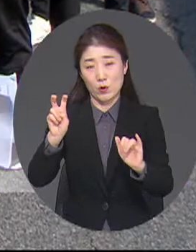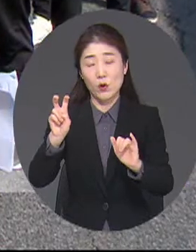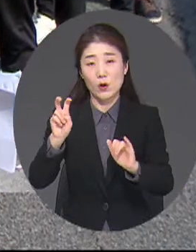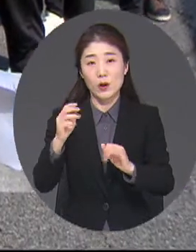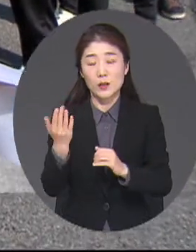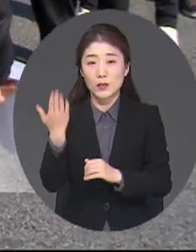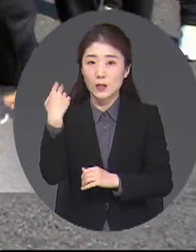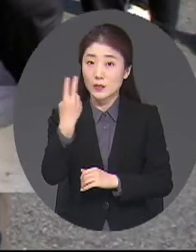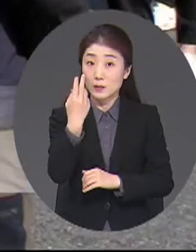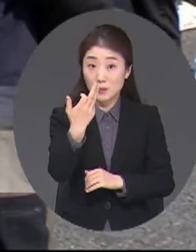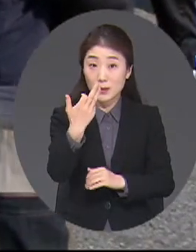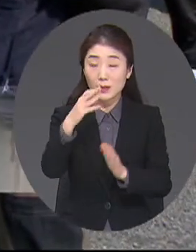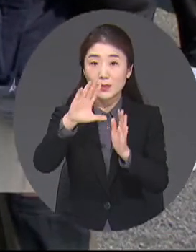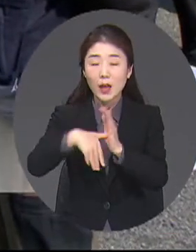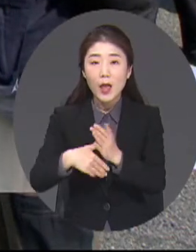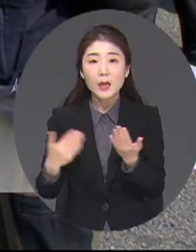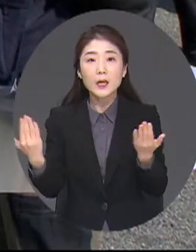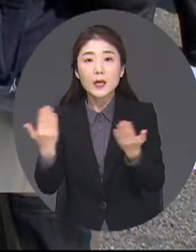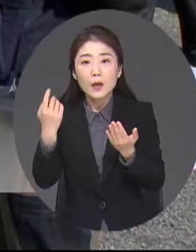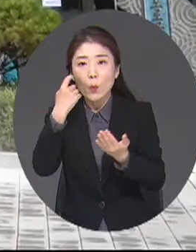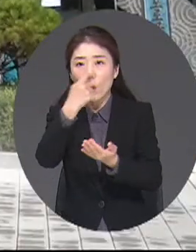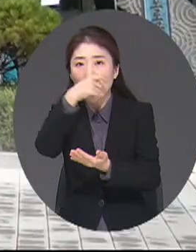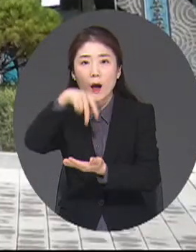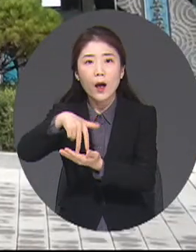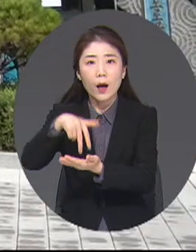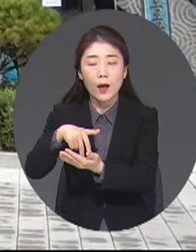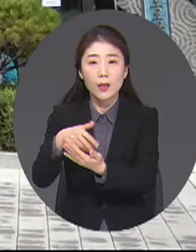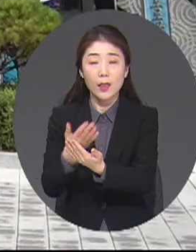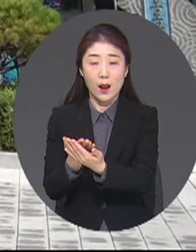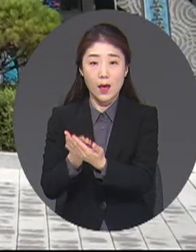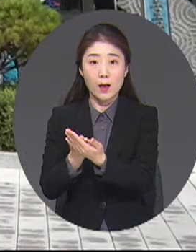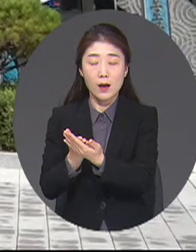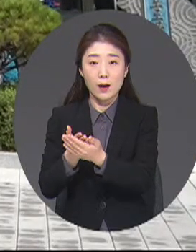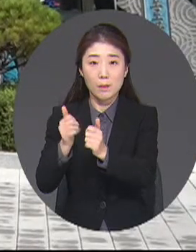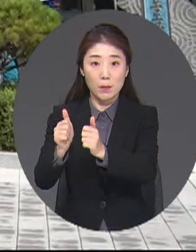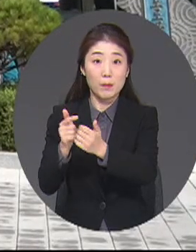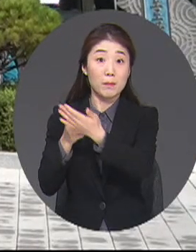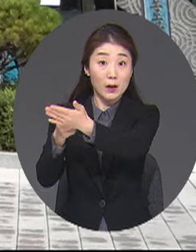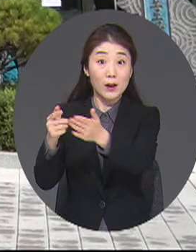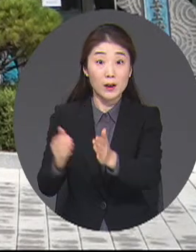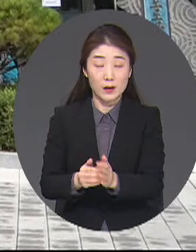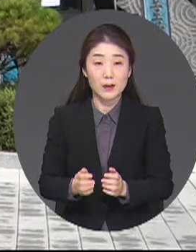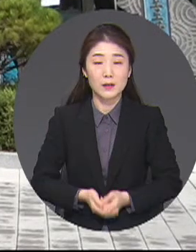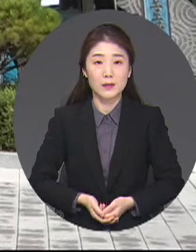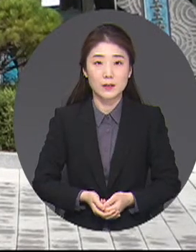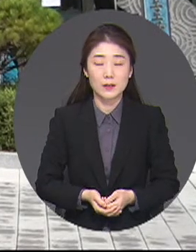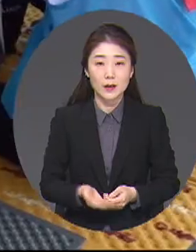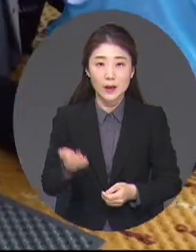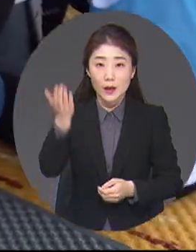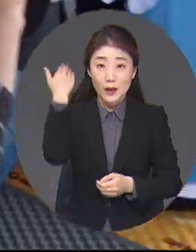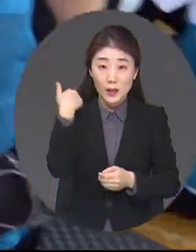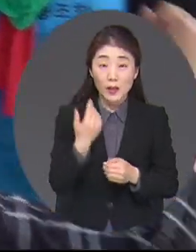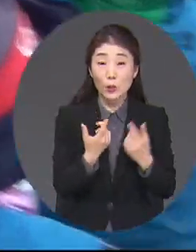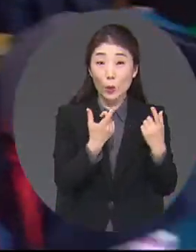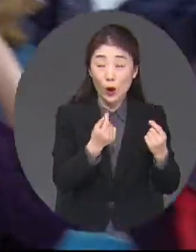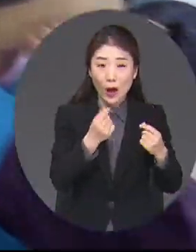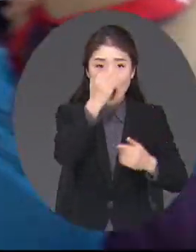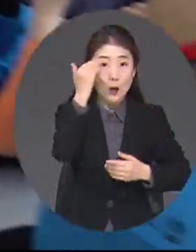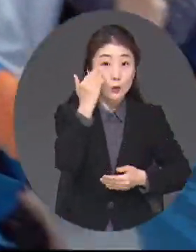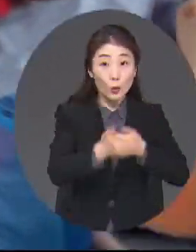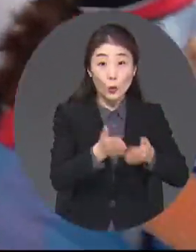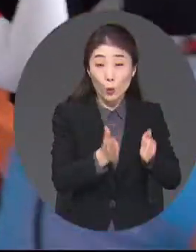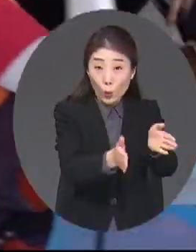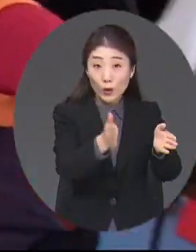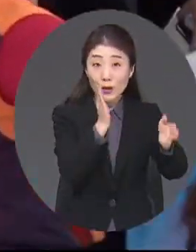지난 2018년 근로자 지휘확인소송을 했습니다 당시 똑같이 외주 협력업체 소속이었던 한국도로공사의